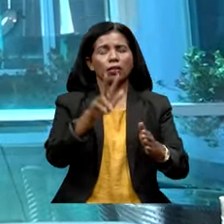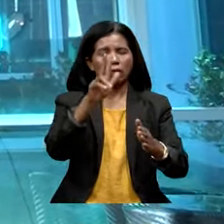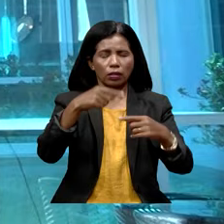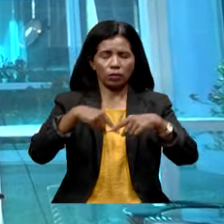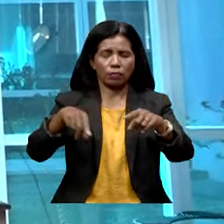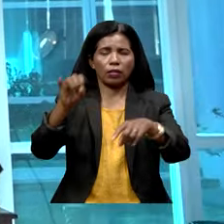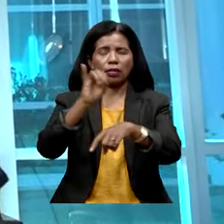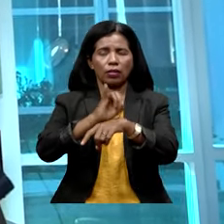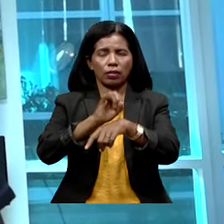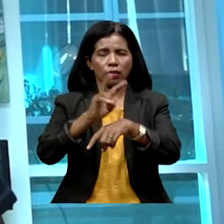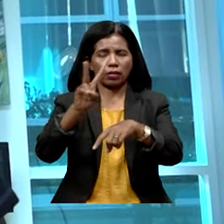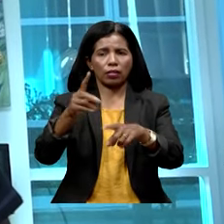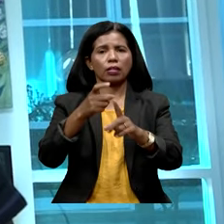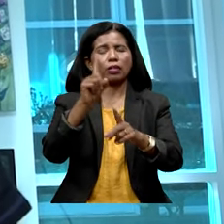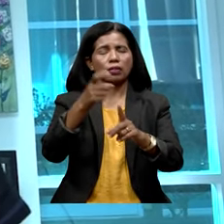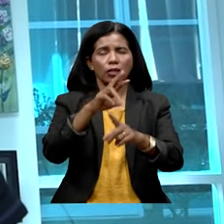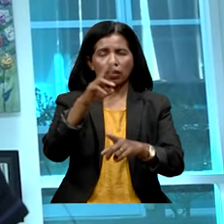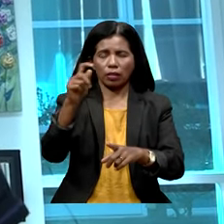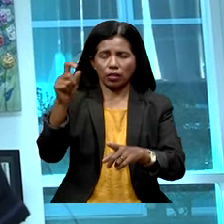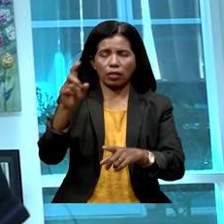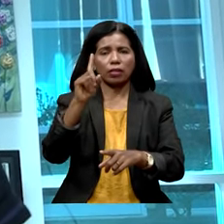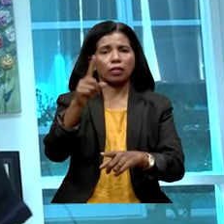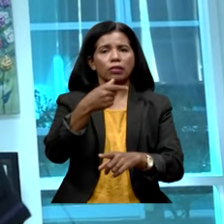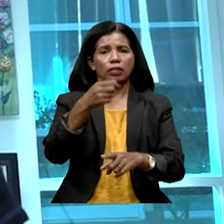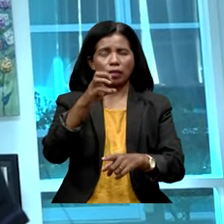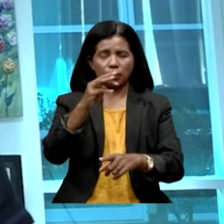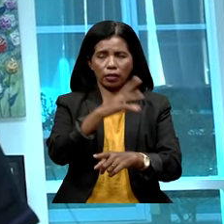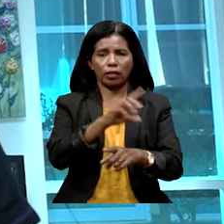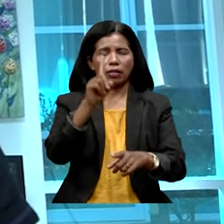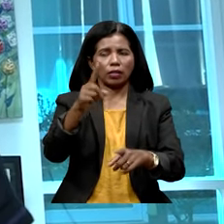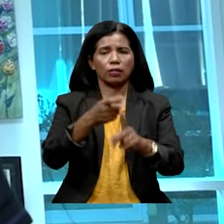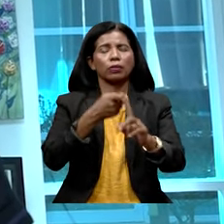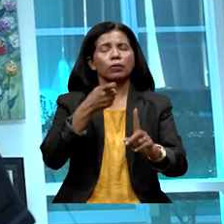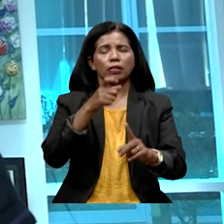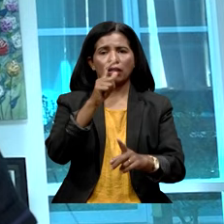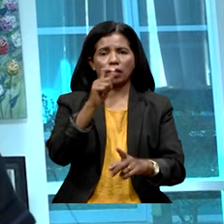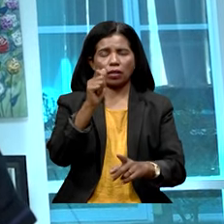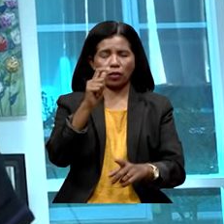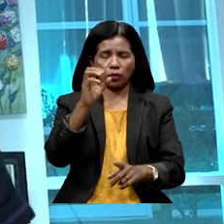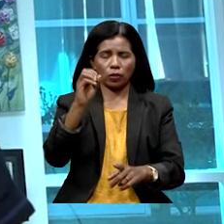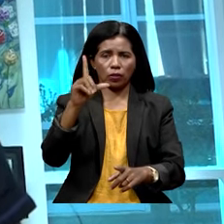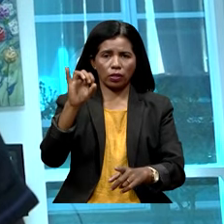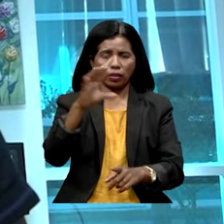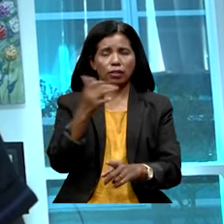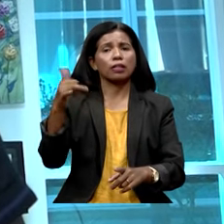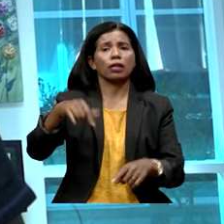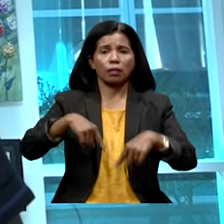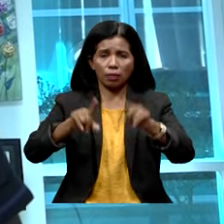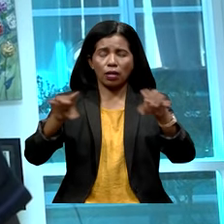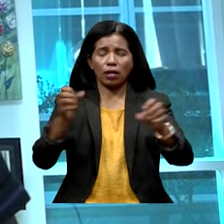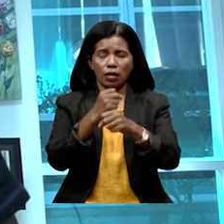usi RTTL, ida usi GMN, ida usi Tatoli, sira bahal servisu